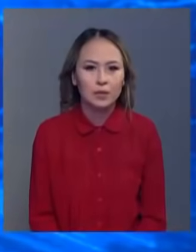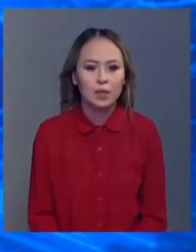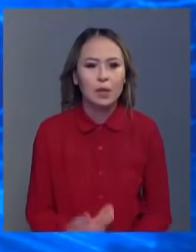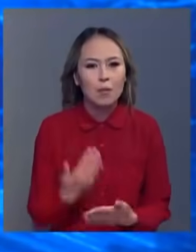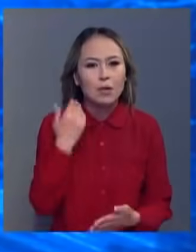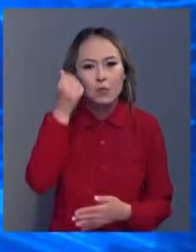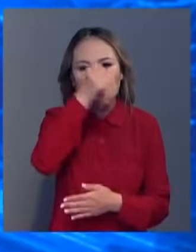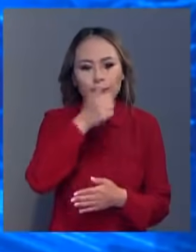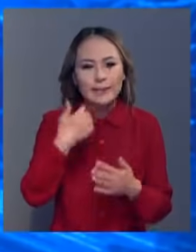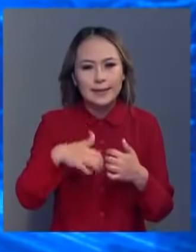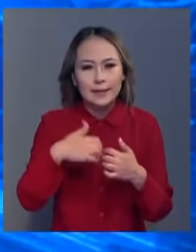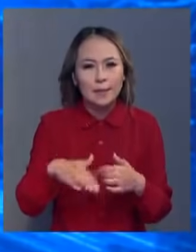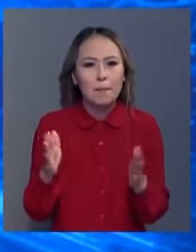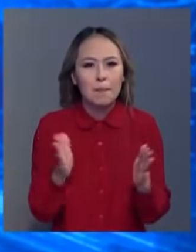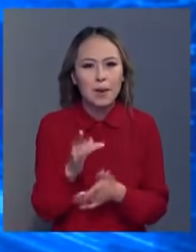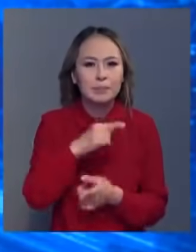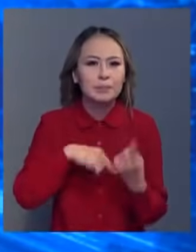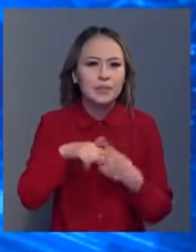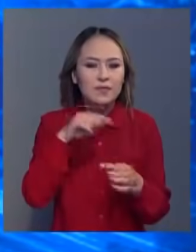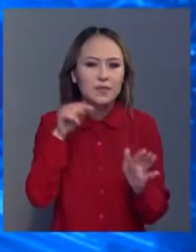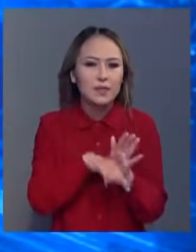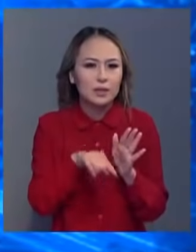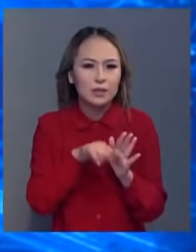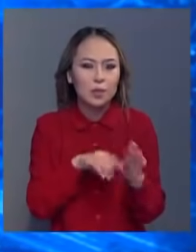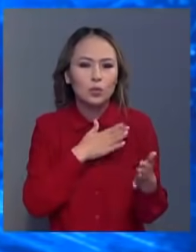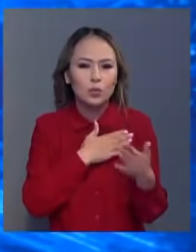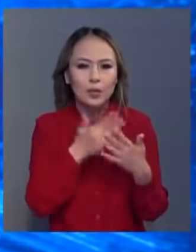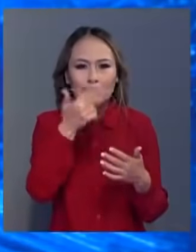Былтыр шағын және орта бизнестің жалпы ішкі өнімдегі үлесі